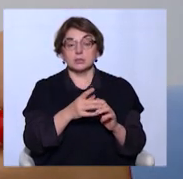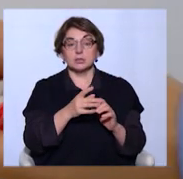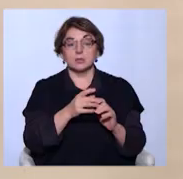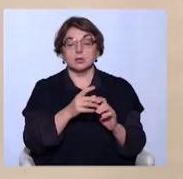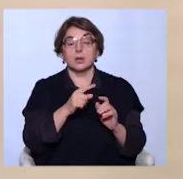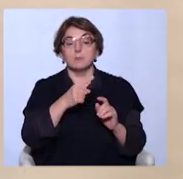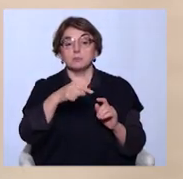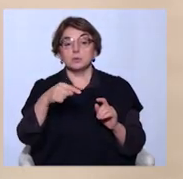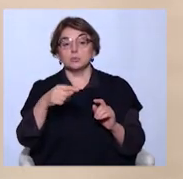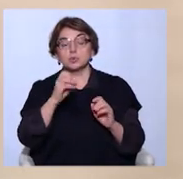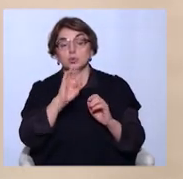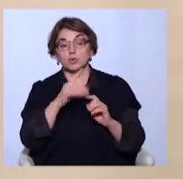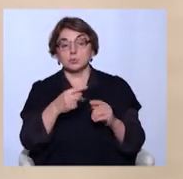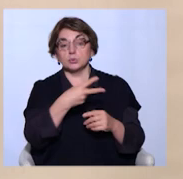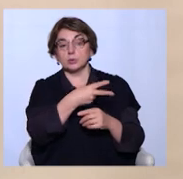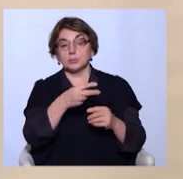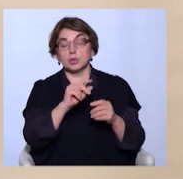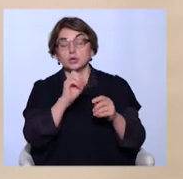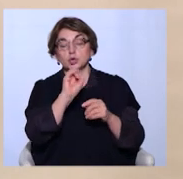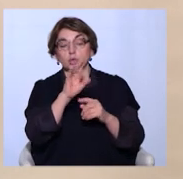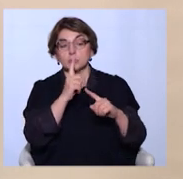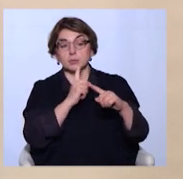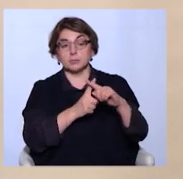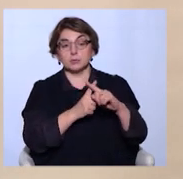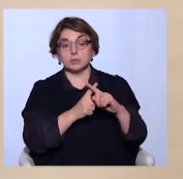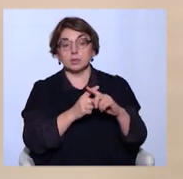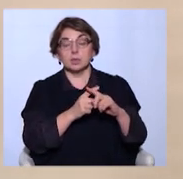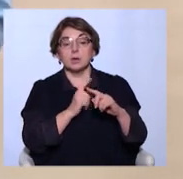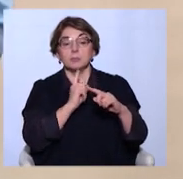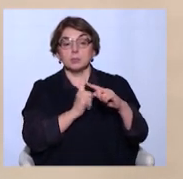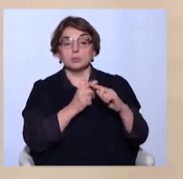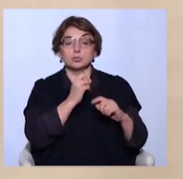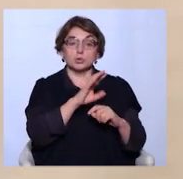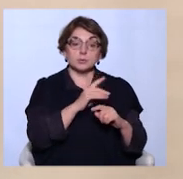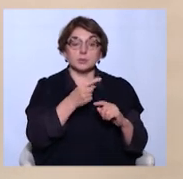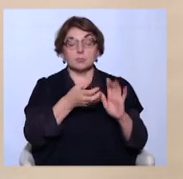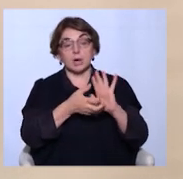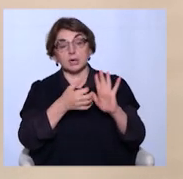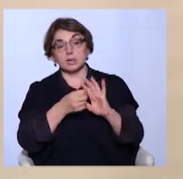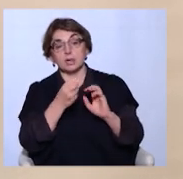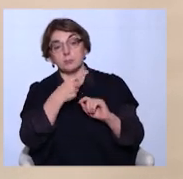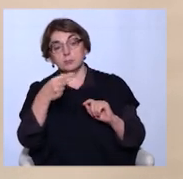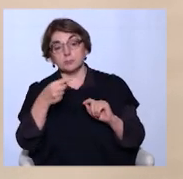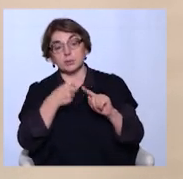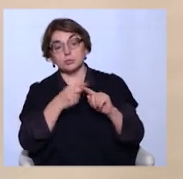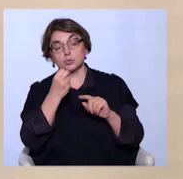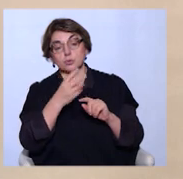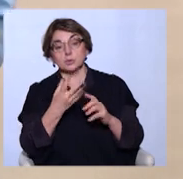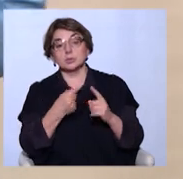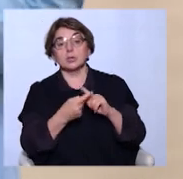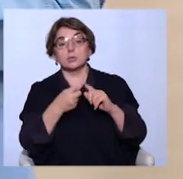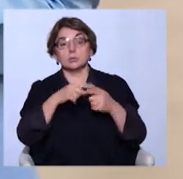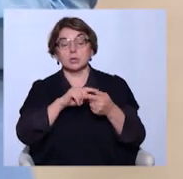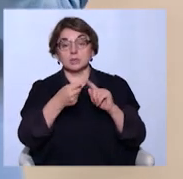შეხედეთ, ანუ -14 უნდა გააბათილოს +14-მა. +14-ამდე +2 აკლია +12 და ეს 12